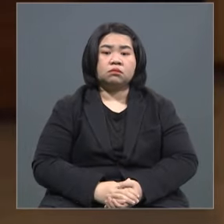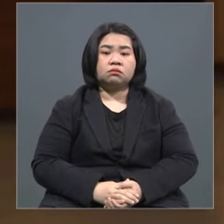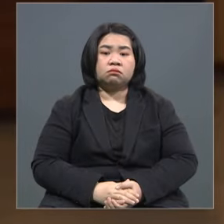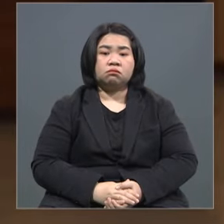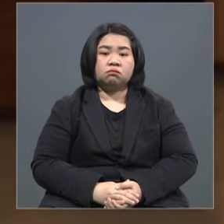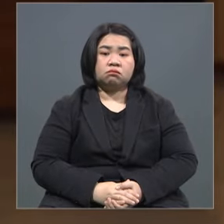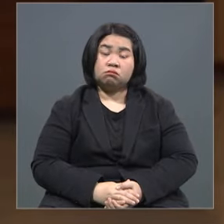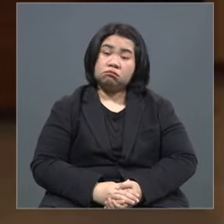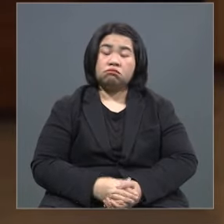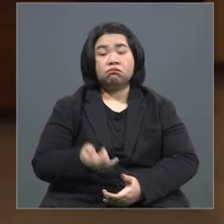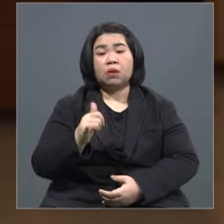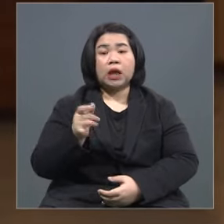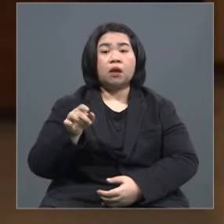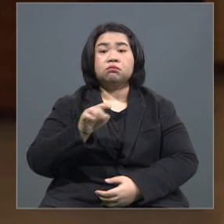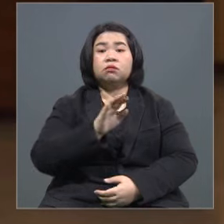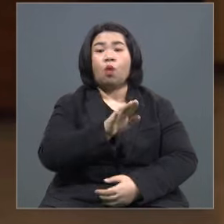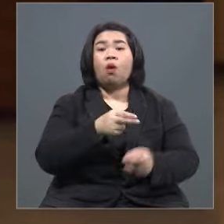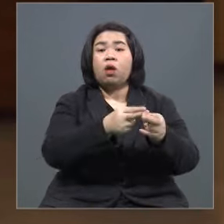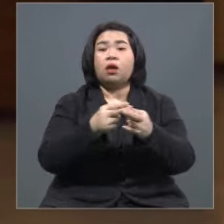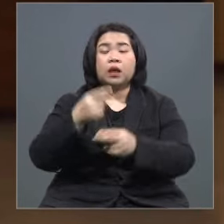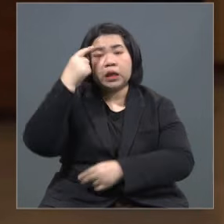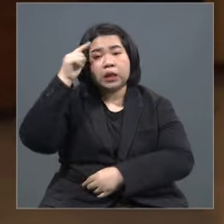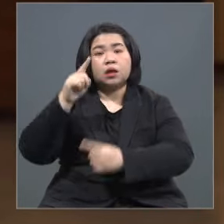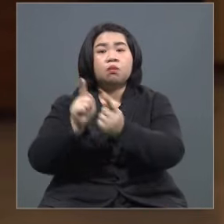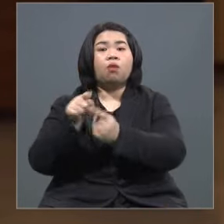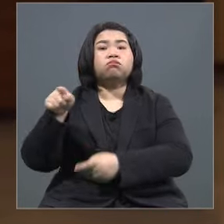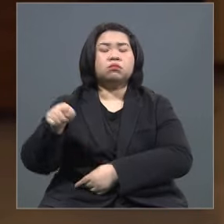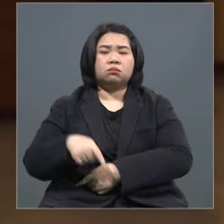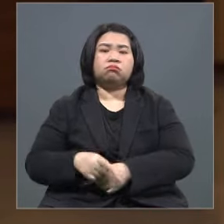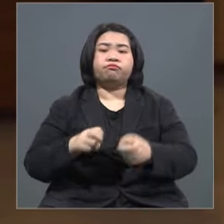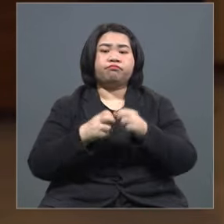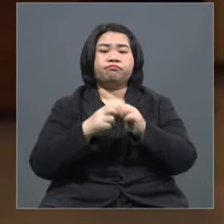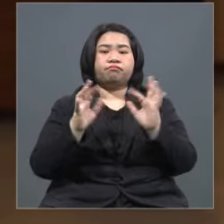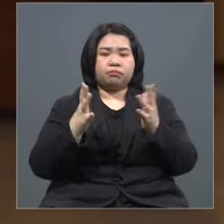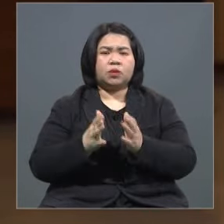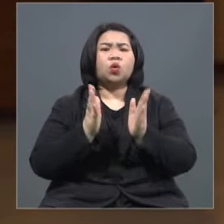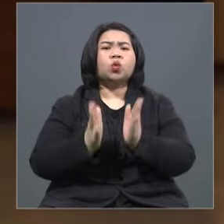ก็อาจจะคิดถึงก็ไปเจอก็ได้ไม่มีปัญหาอะไรนะค